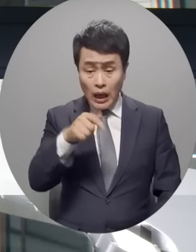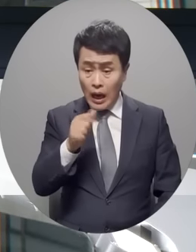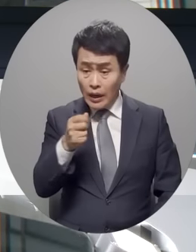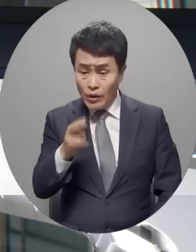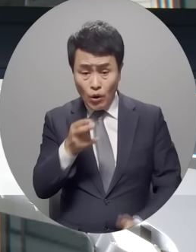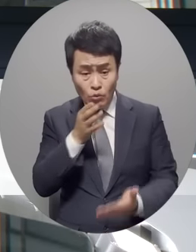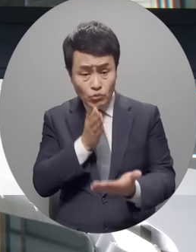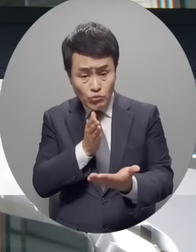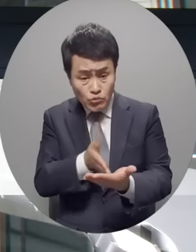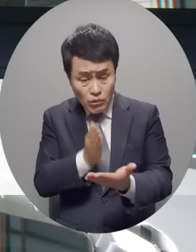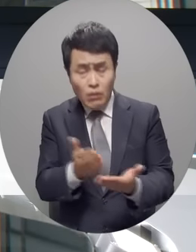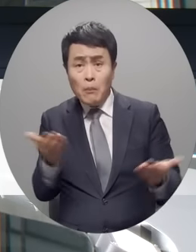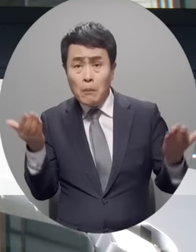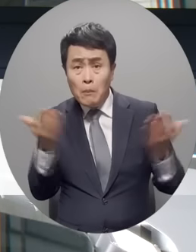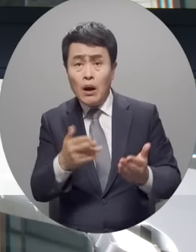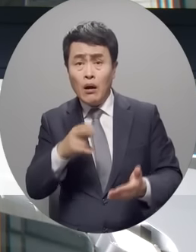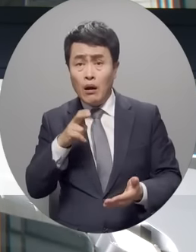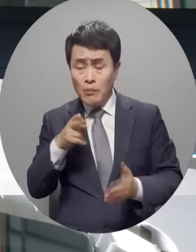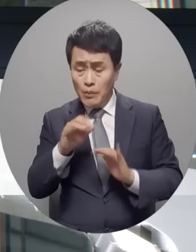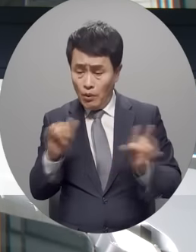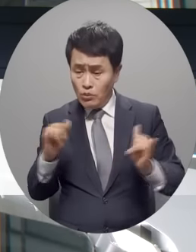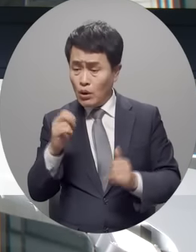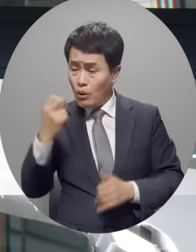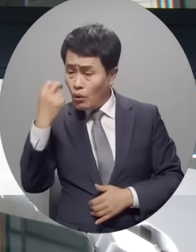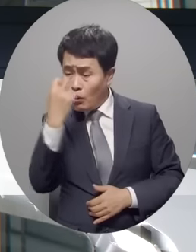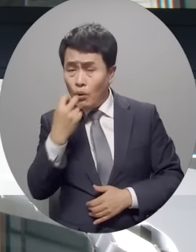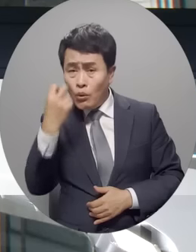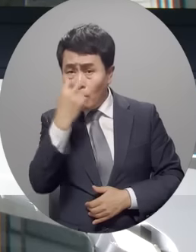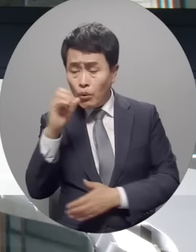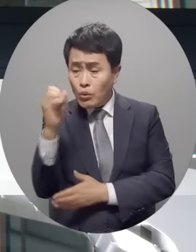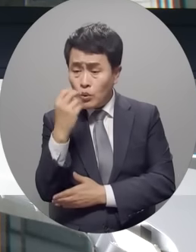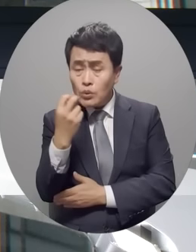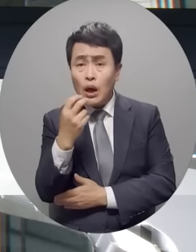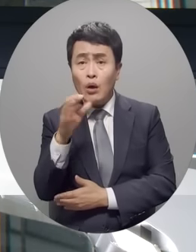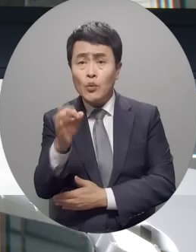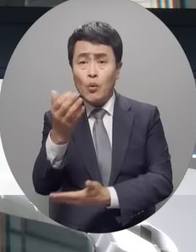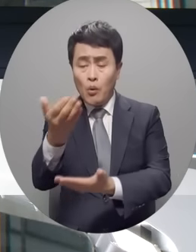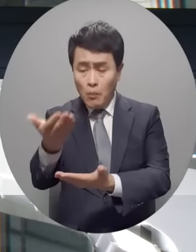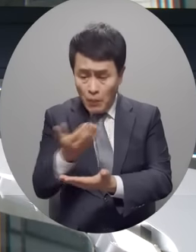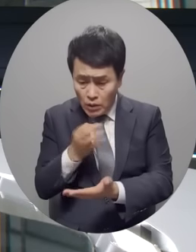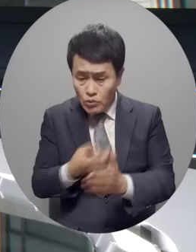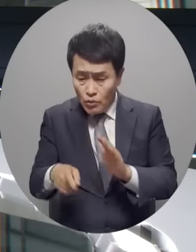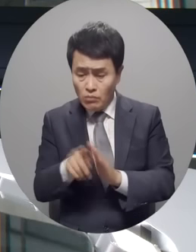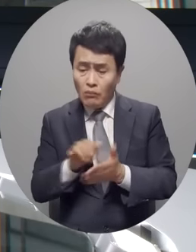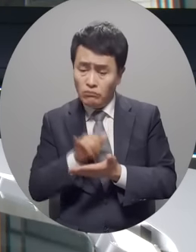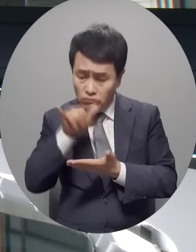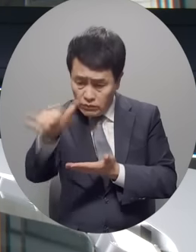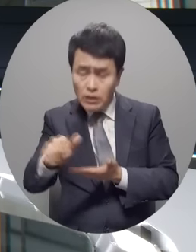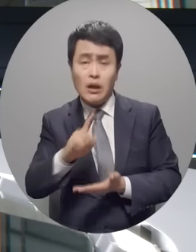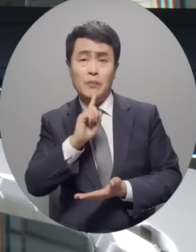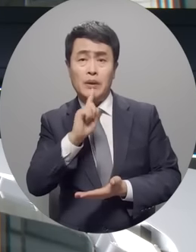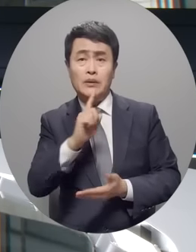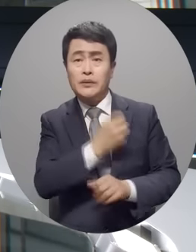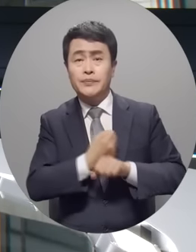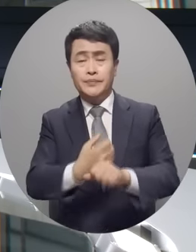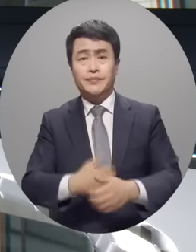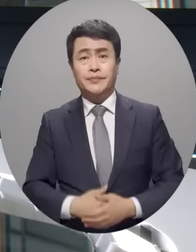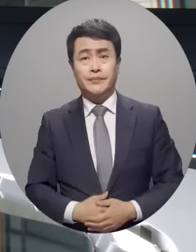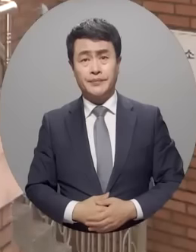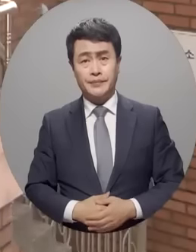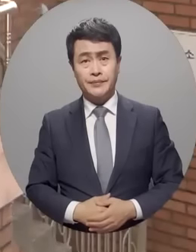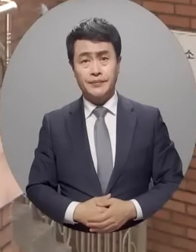마찬가지로 명 씨가 여론조사 돈 받으러 비행기 타고 간다고 말했다고 했습니다. 조희원 기자의 단독 보도입니다.